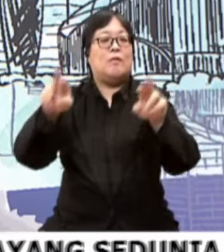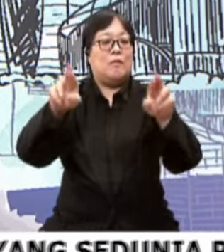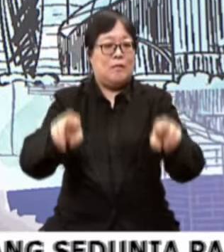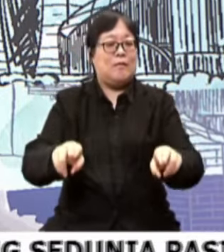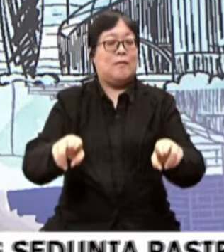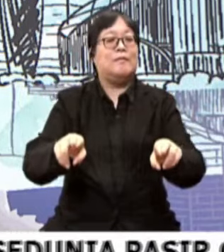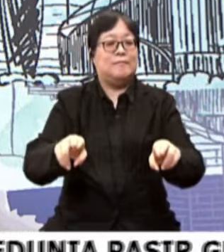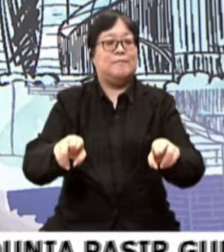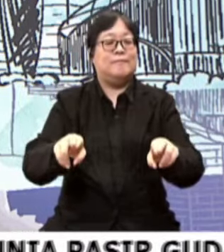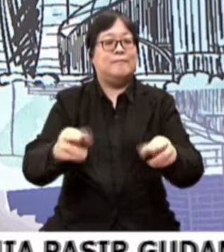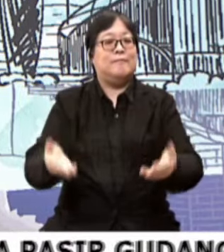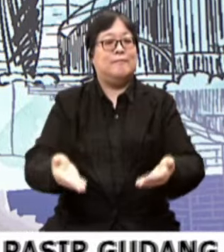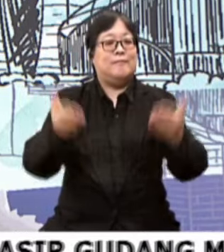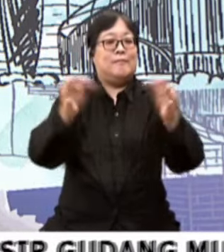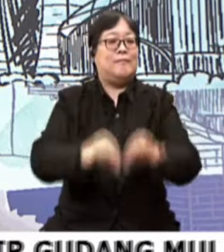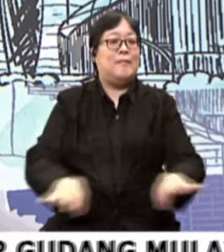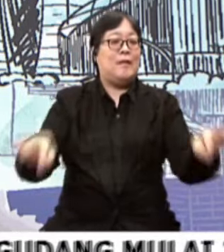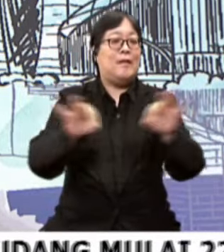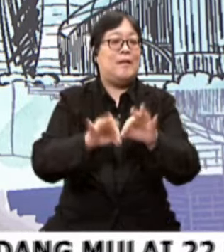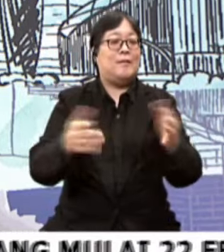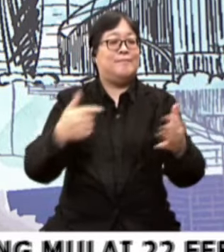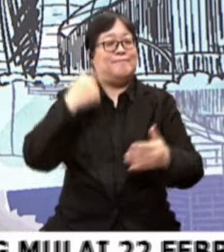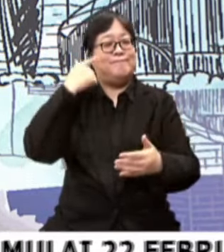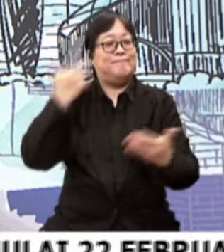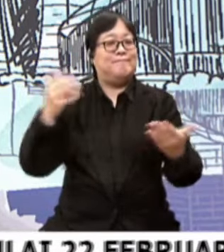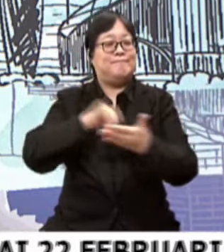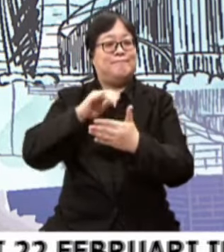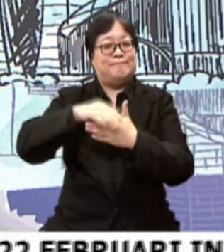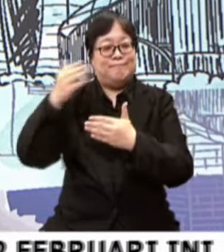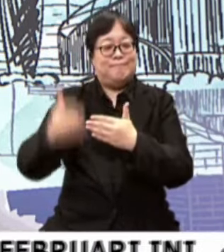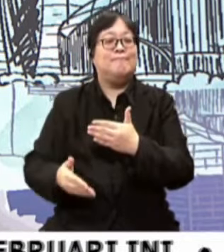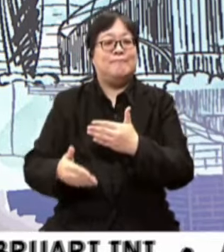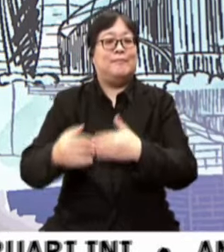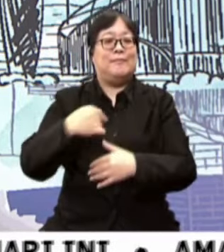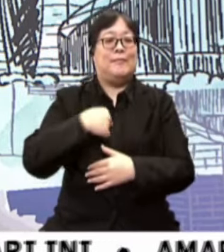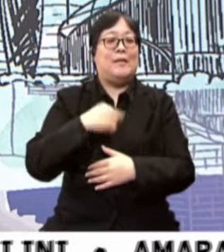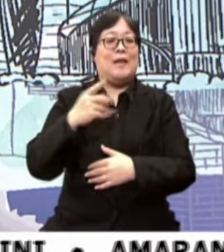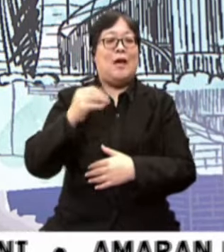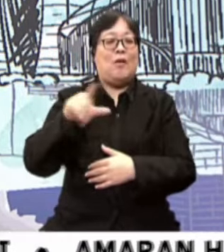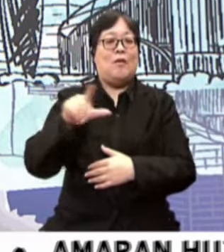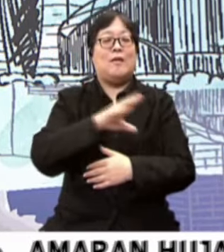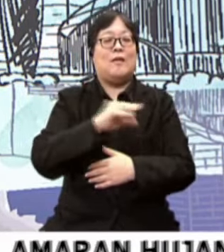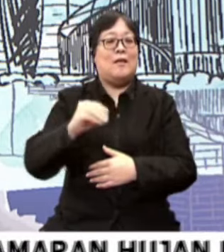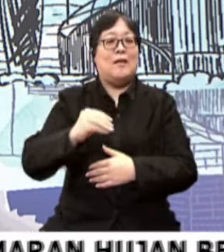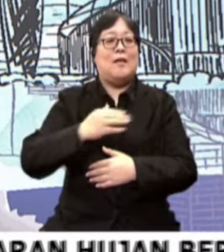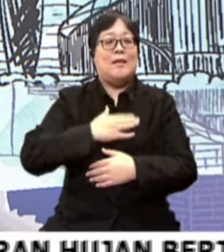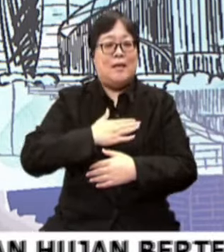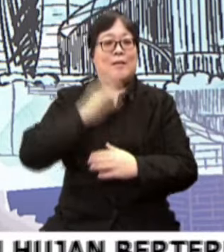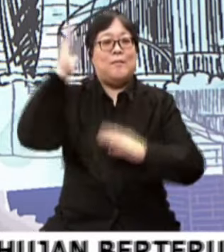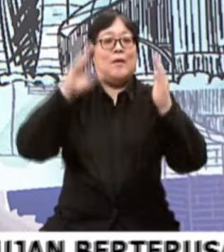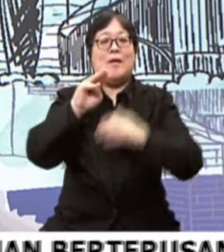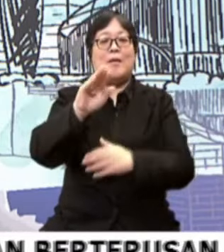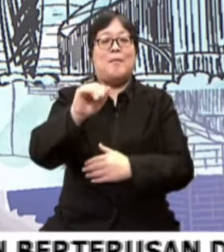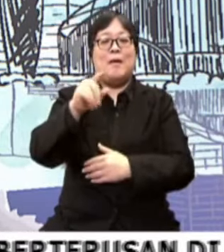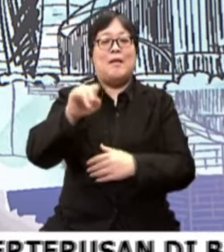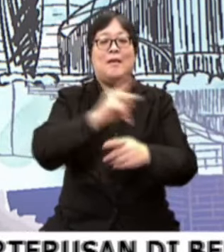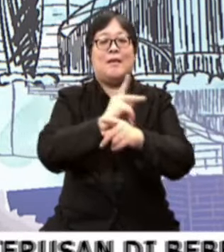kepada kepentingan kita semua Saya pikir itu saja selesaikan kepada anda saya berani